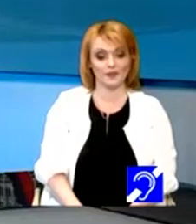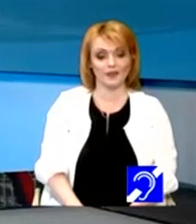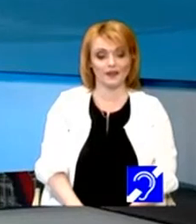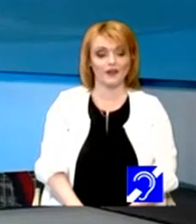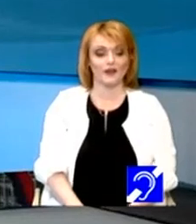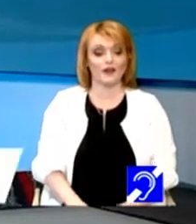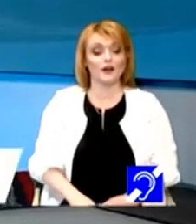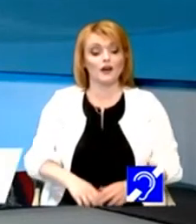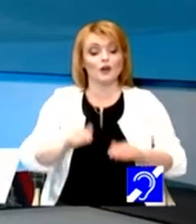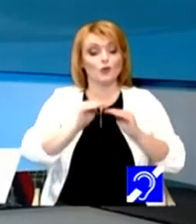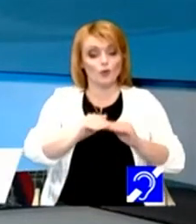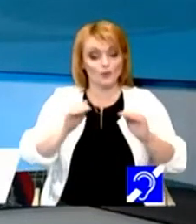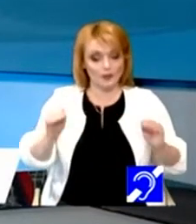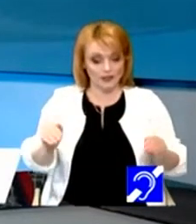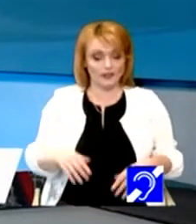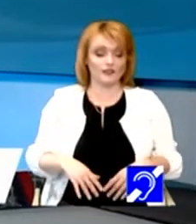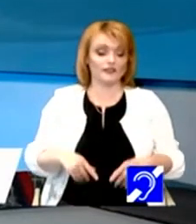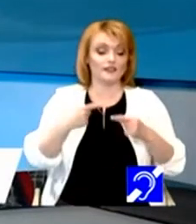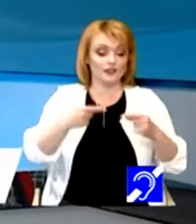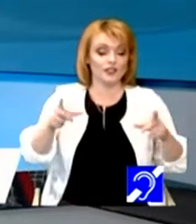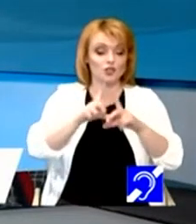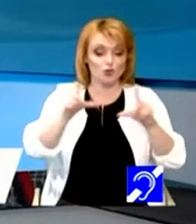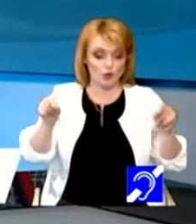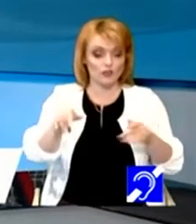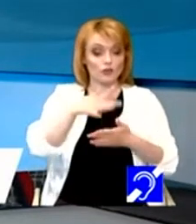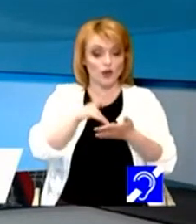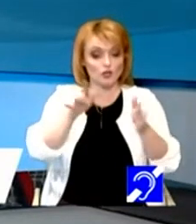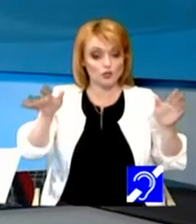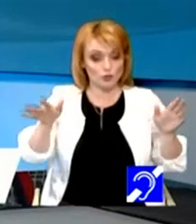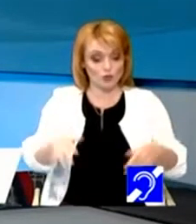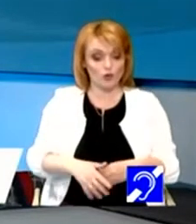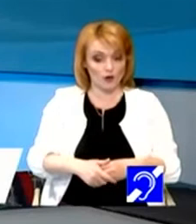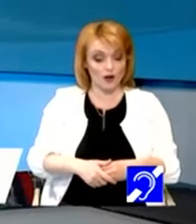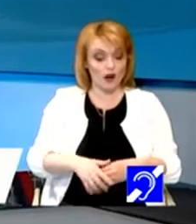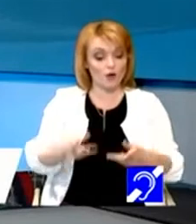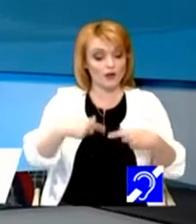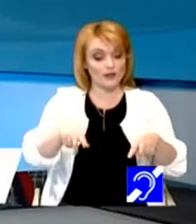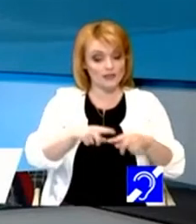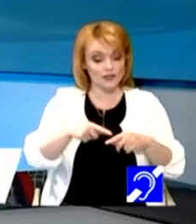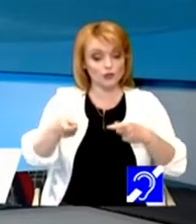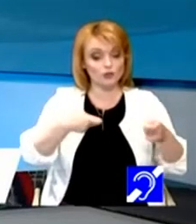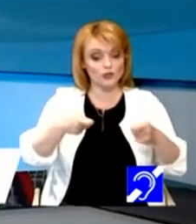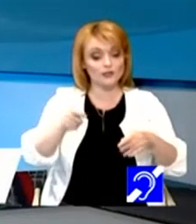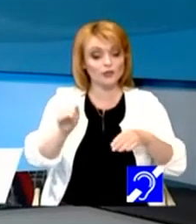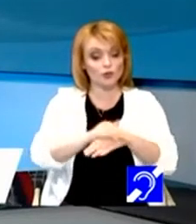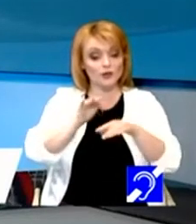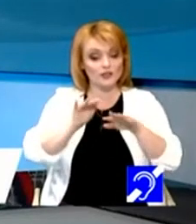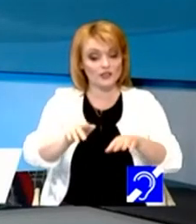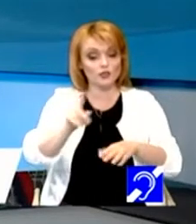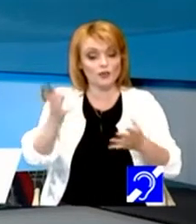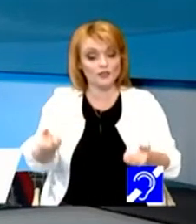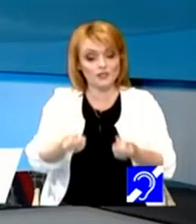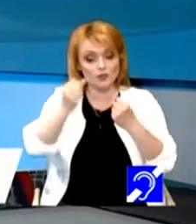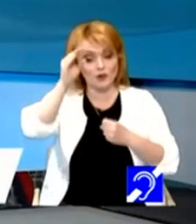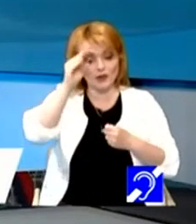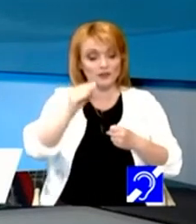Lecție de solidaritate oferită de elevii mai multor licee din orașul Soroca. Aceștia au organizat un târg de caritate pentru a-l susține pe